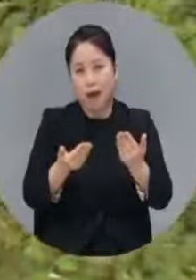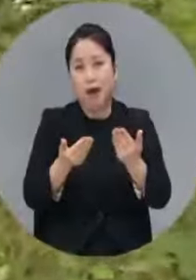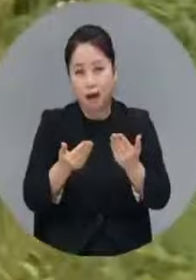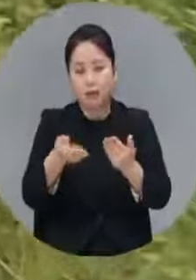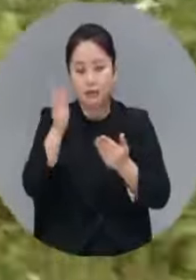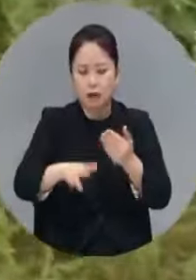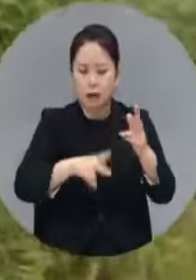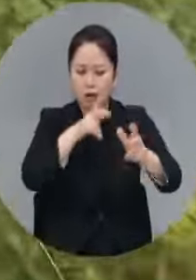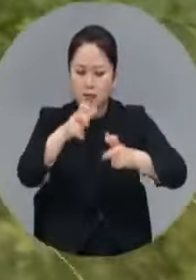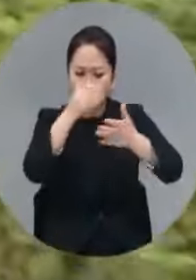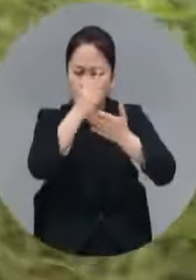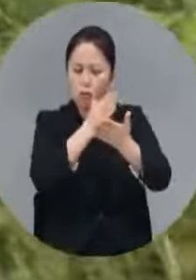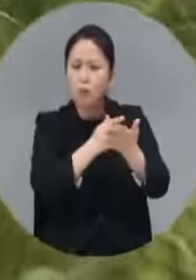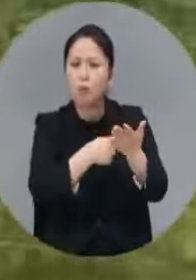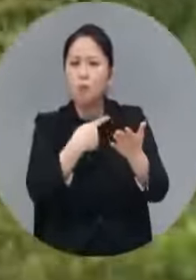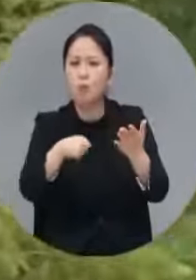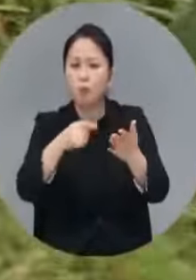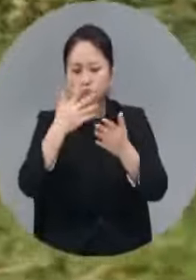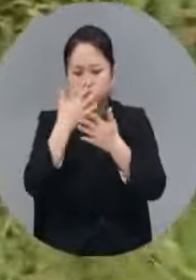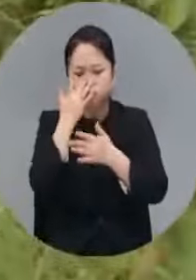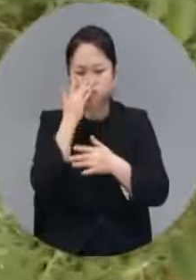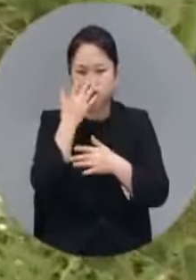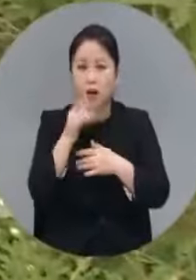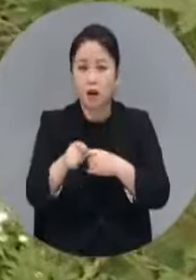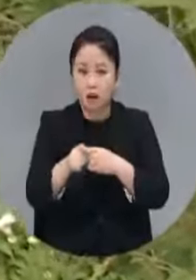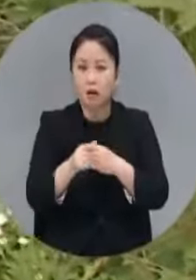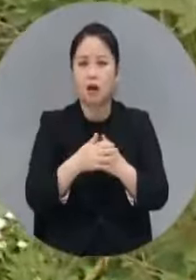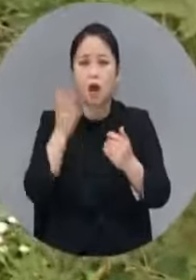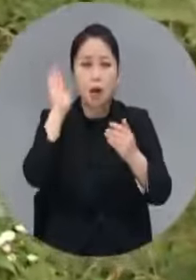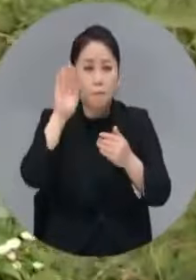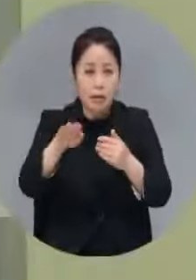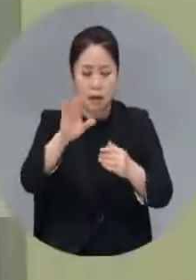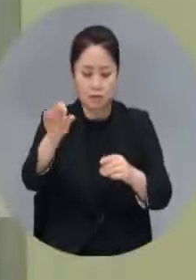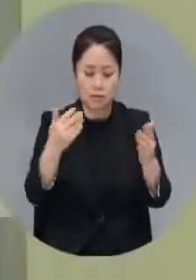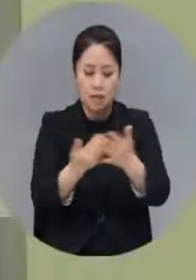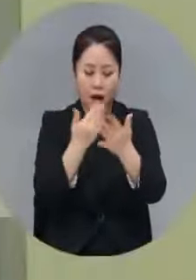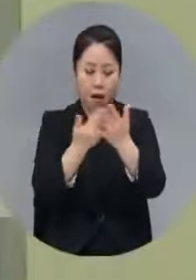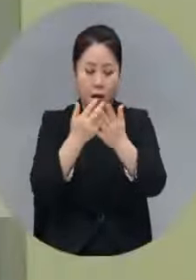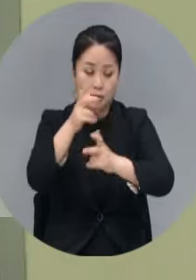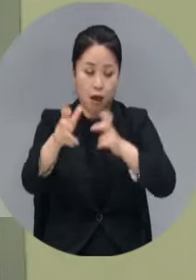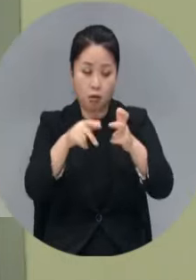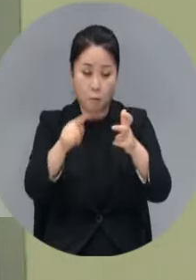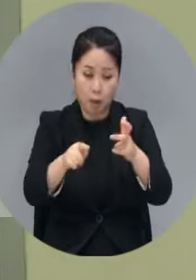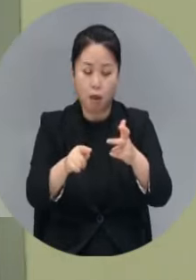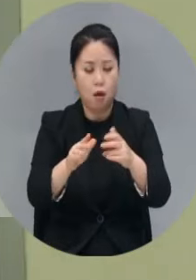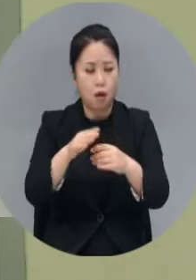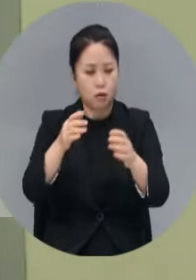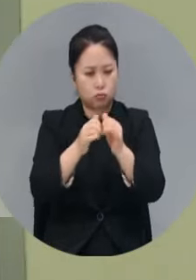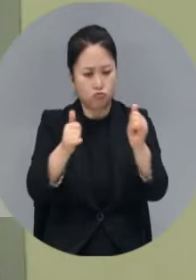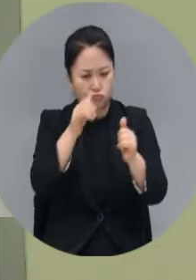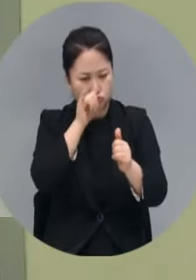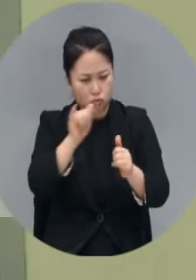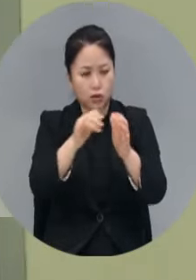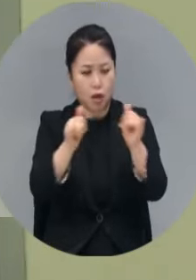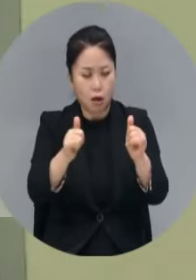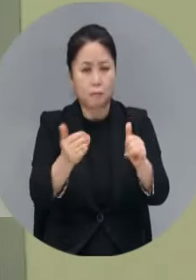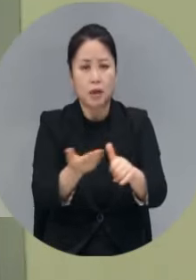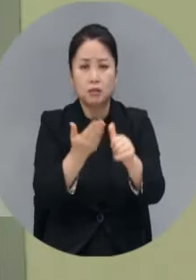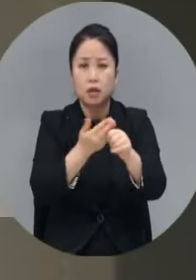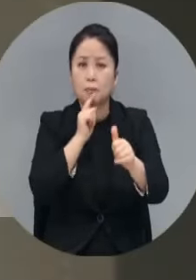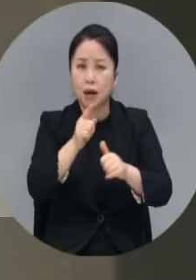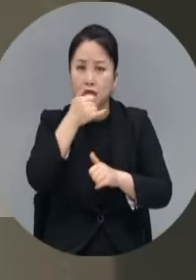정체성이 아직 모호합니다. 미래 첨단 산업 분야 우수한 인재를 양성하겠다는 게 목표지만 누구에게 뭘 교육할지,